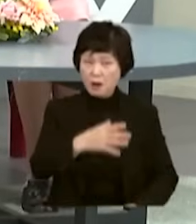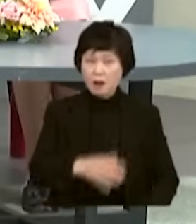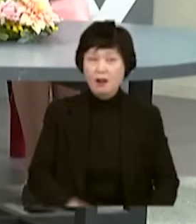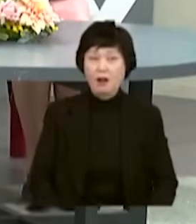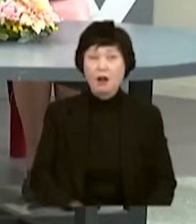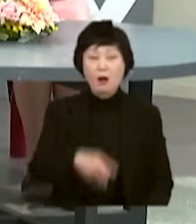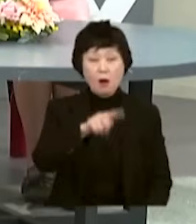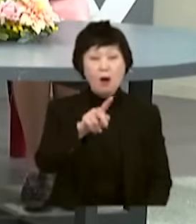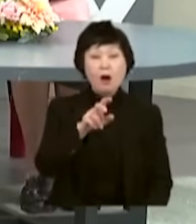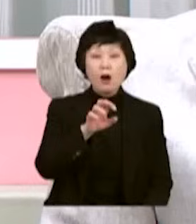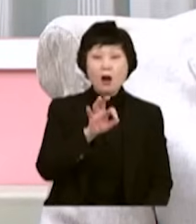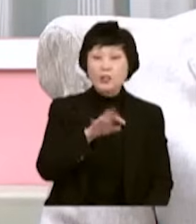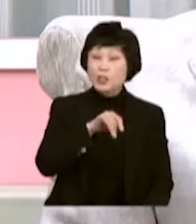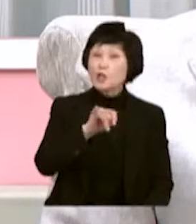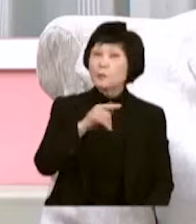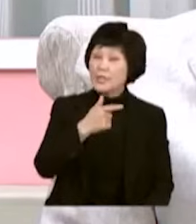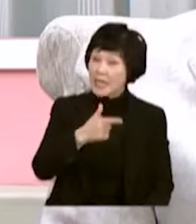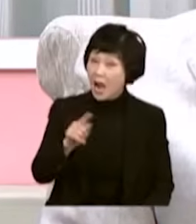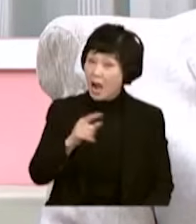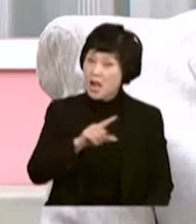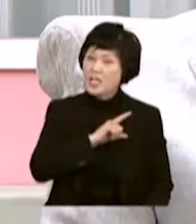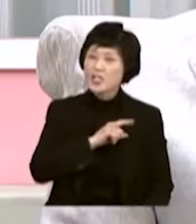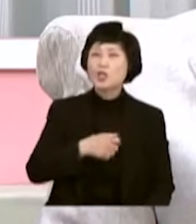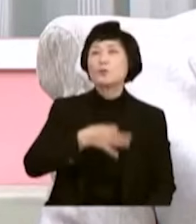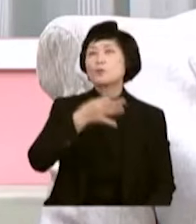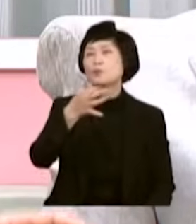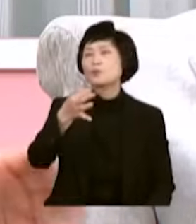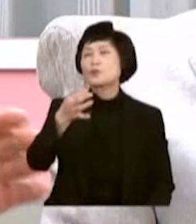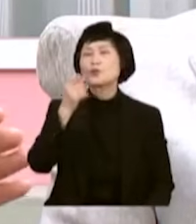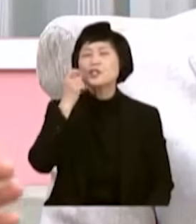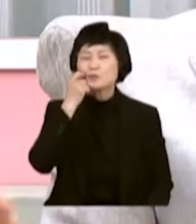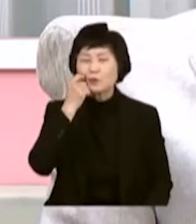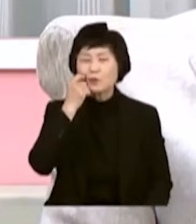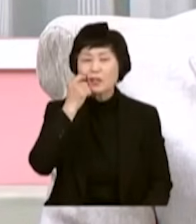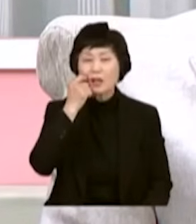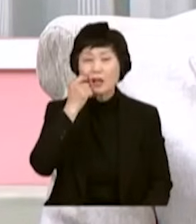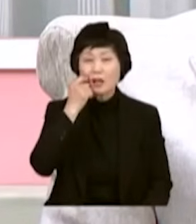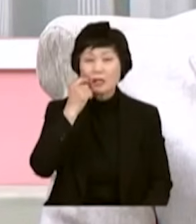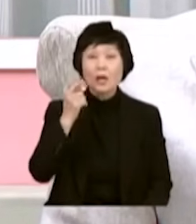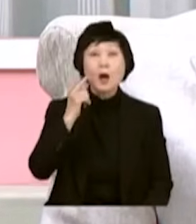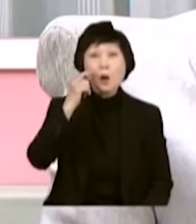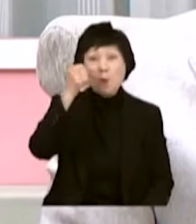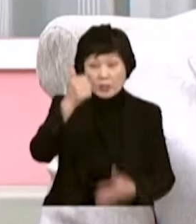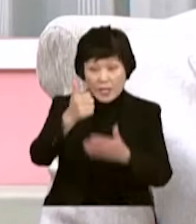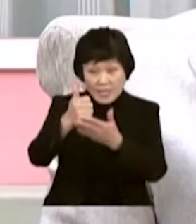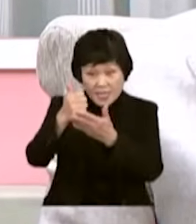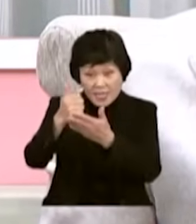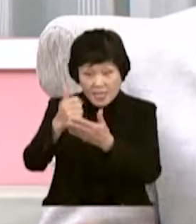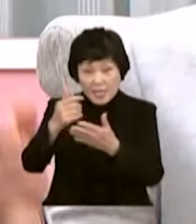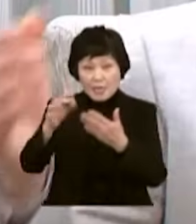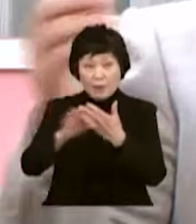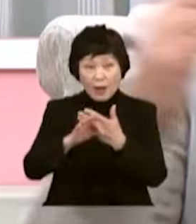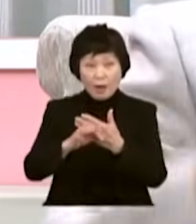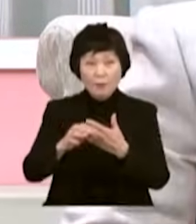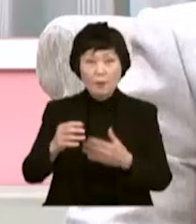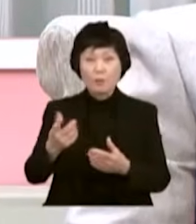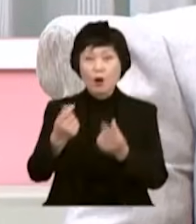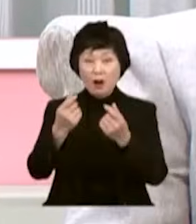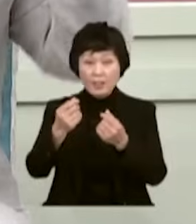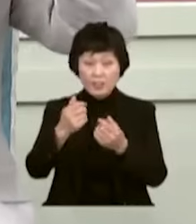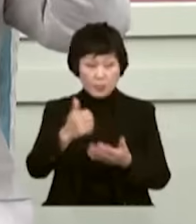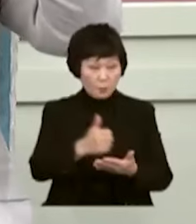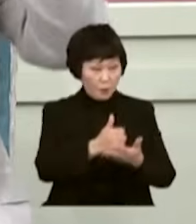뭐 성민아 진짜 나 그게 안 나와요. 목사님 그러면 여기도 저기 이렇게 존대해야 되는데 영구야 그래.